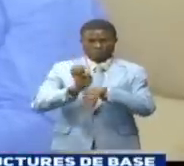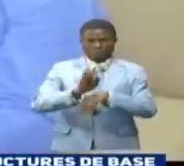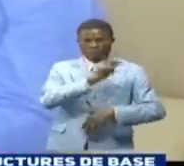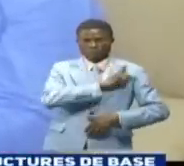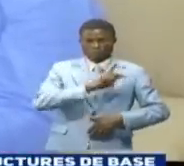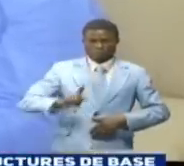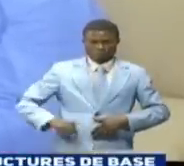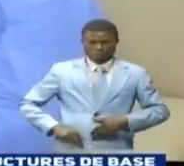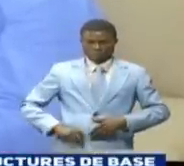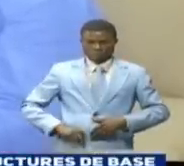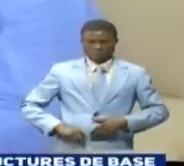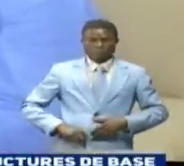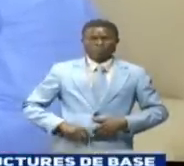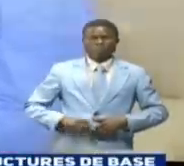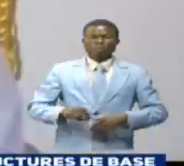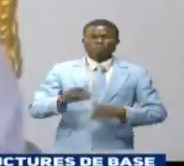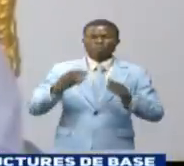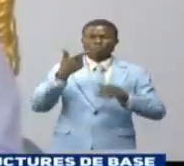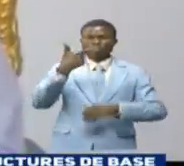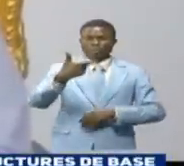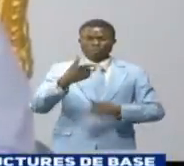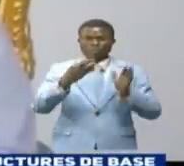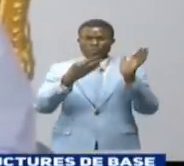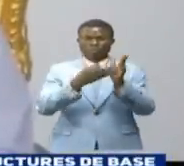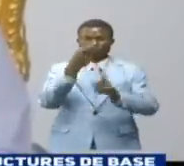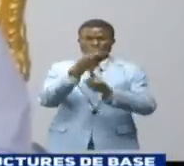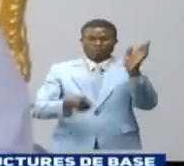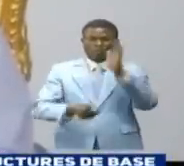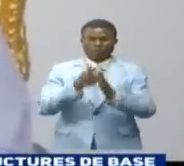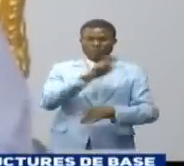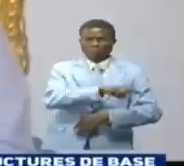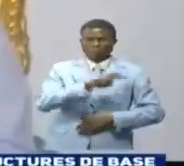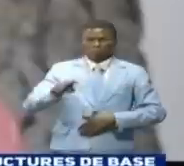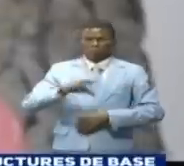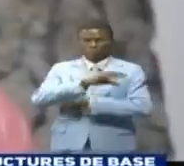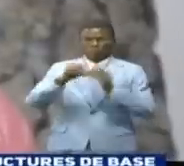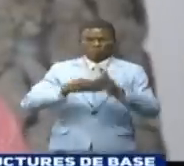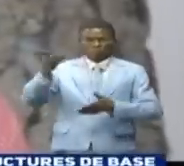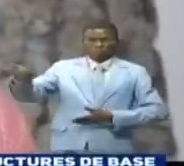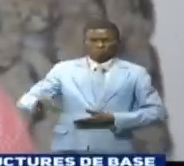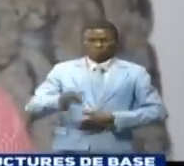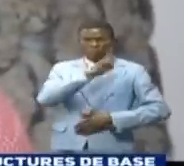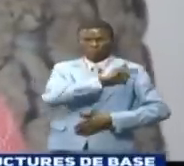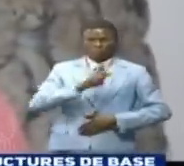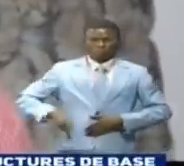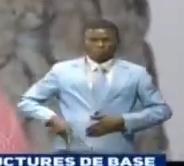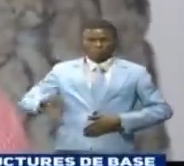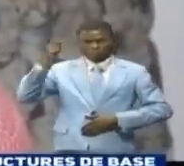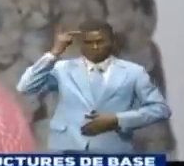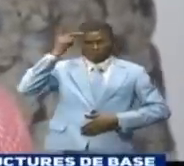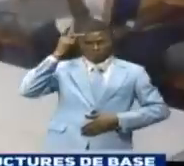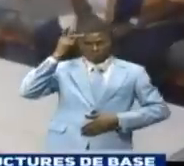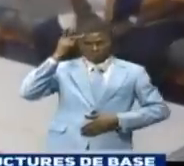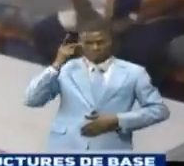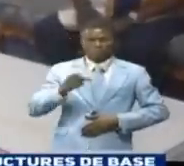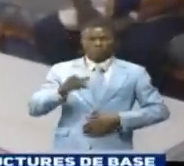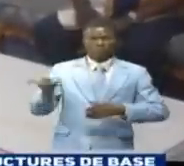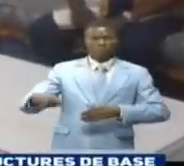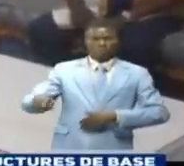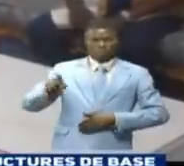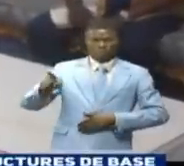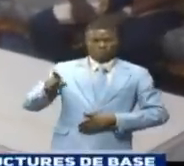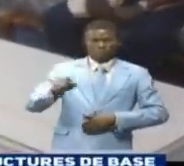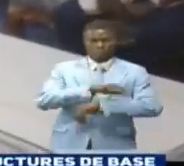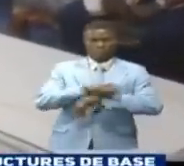a accordé mardi 8 novembre 2022 au centre d'accueil kimbanguiste à Kinshasa à cet élu provincial de